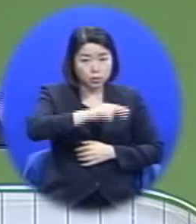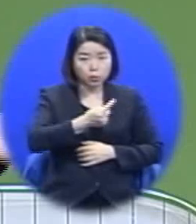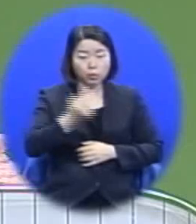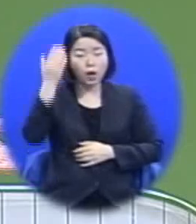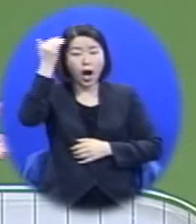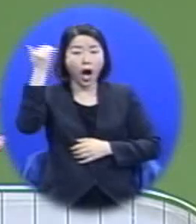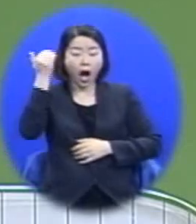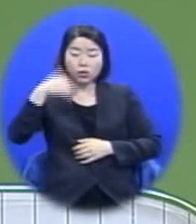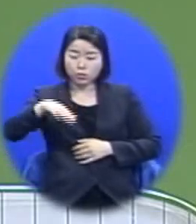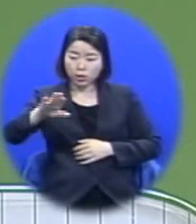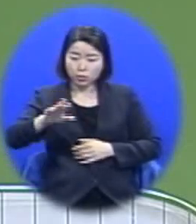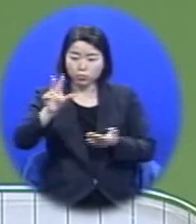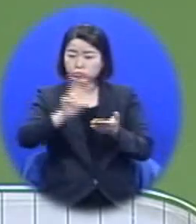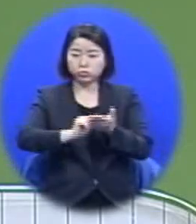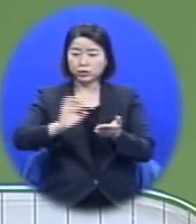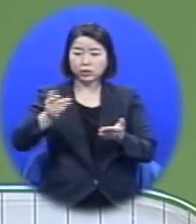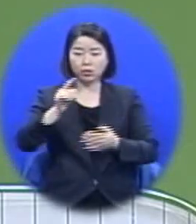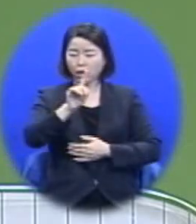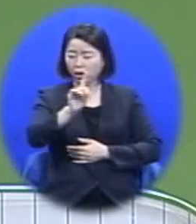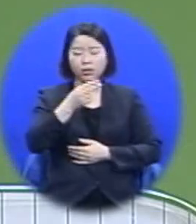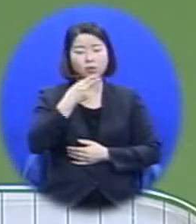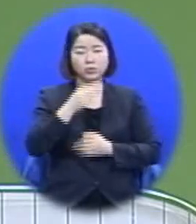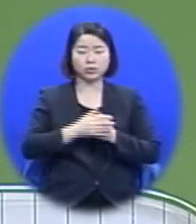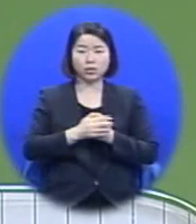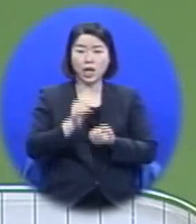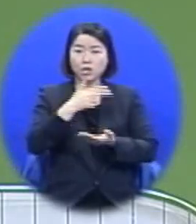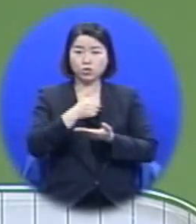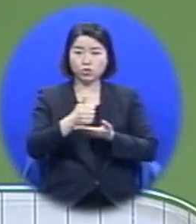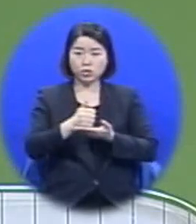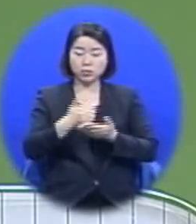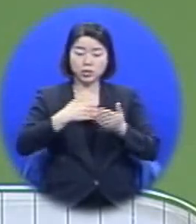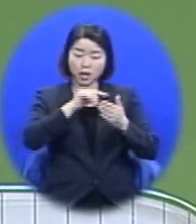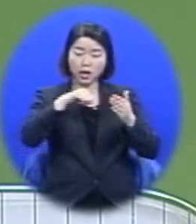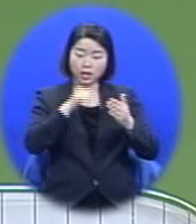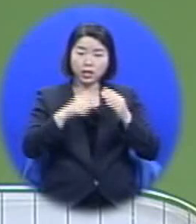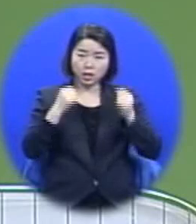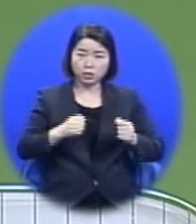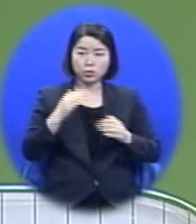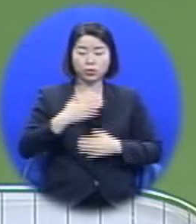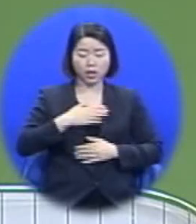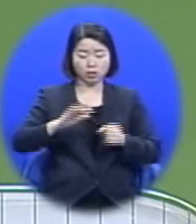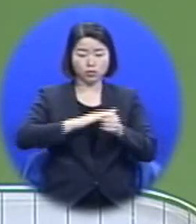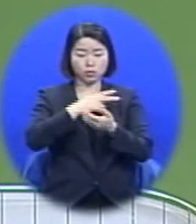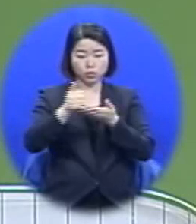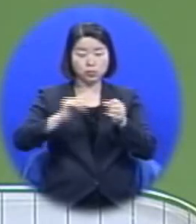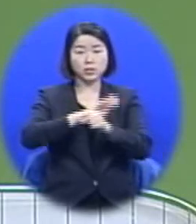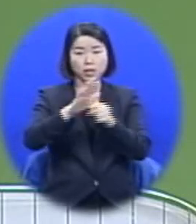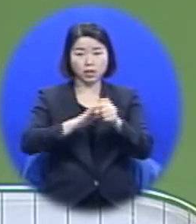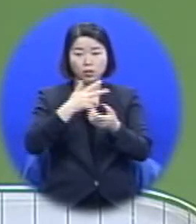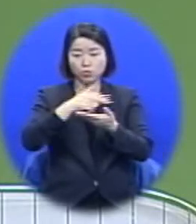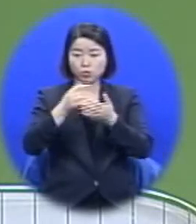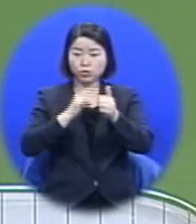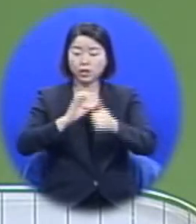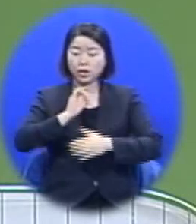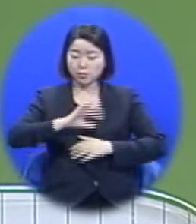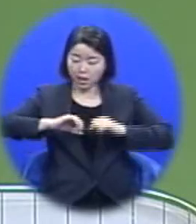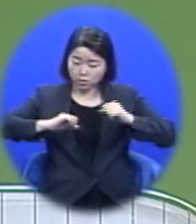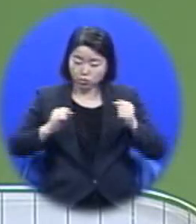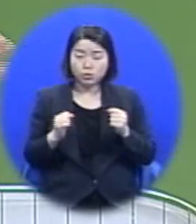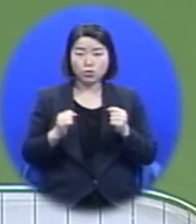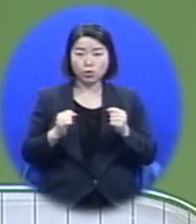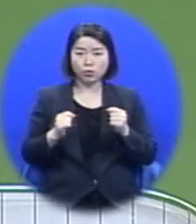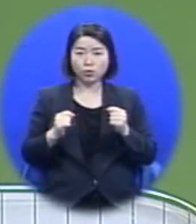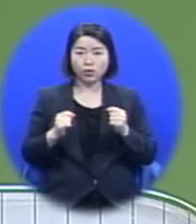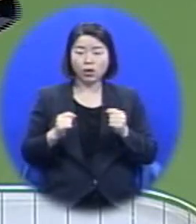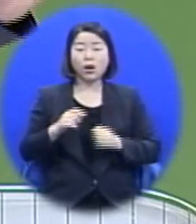문제가 될 게 아무것도 없어요 주님이 내 안에 계시고 내가 주님을 사랑하고 나는 주님께만 순종 할 거예요 그리고는